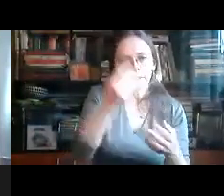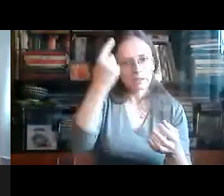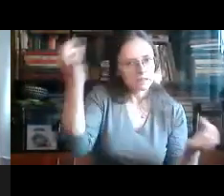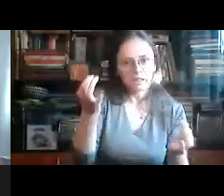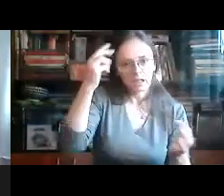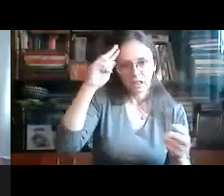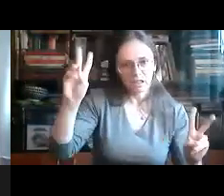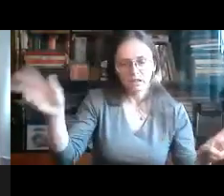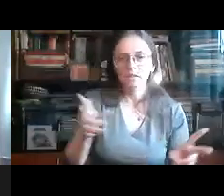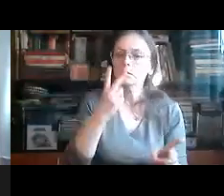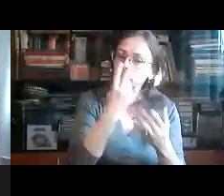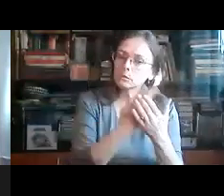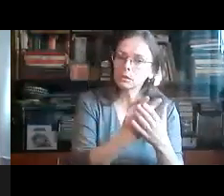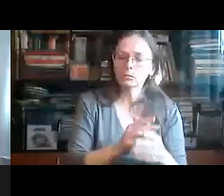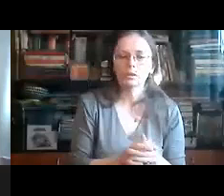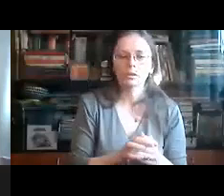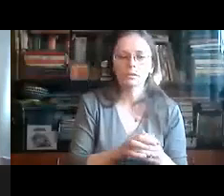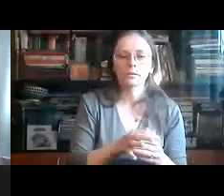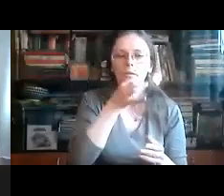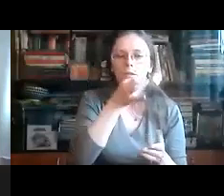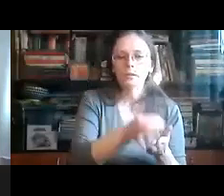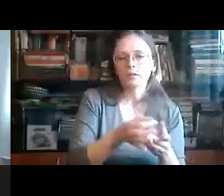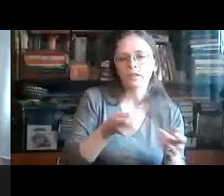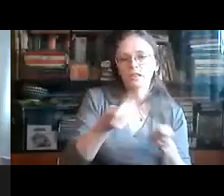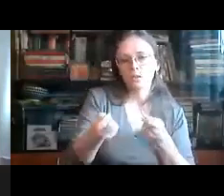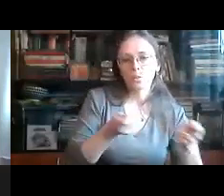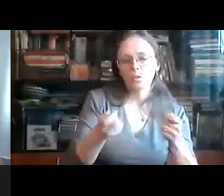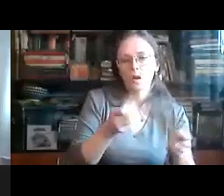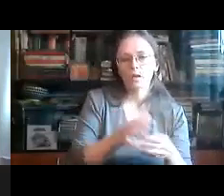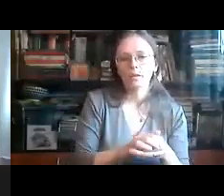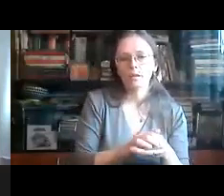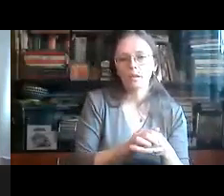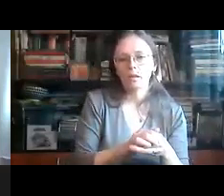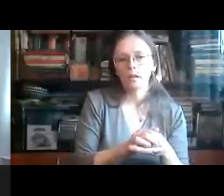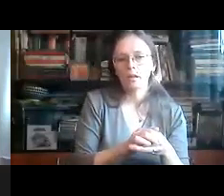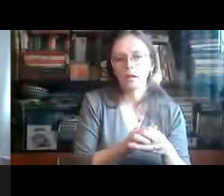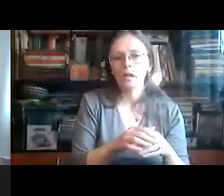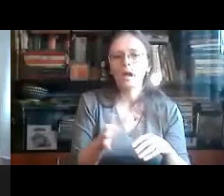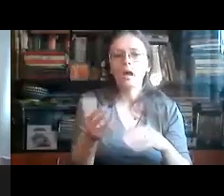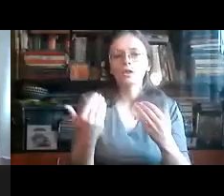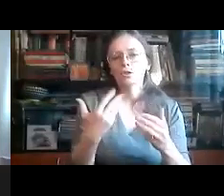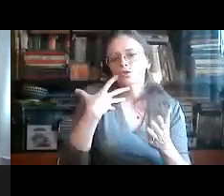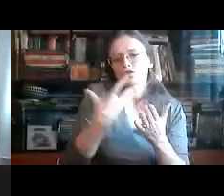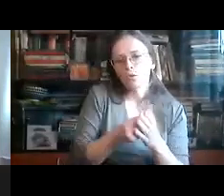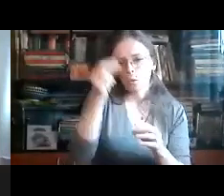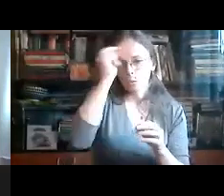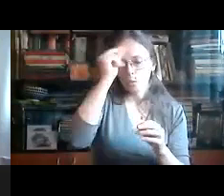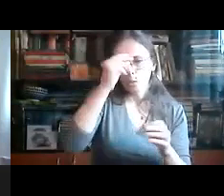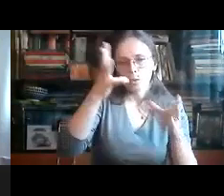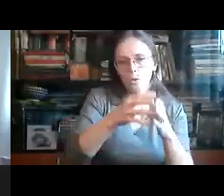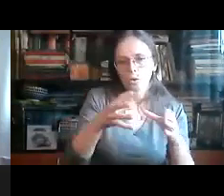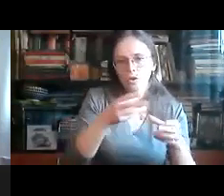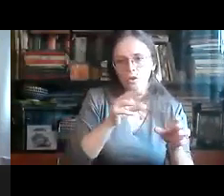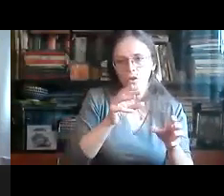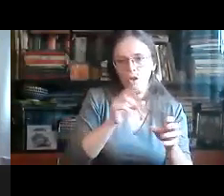Вот. В своем независимом проекте с учениками я как бы приостановил вообще занятия, то есть мы это все